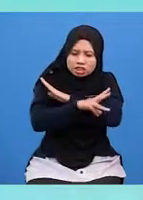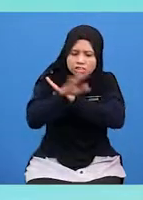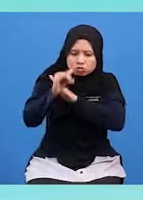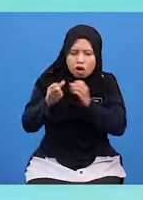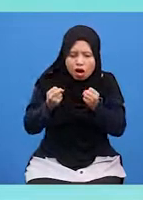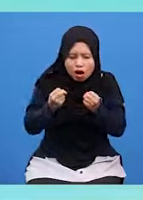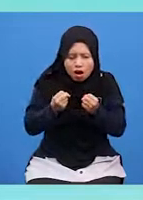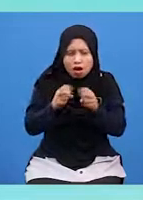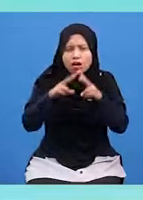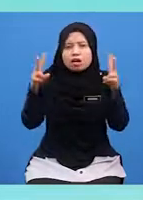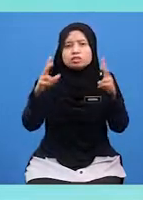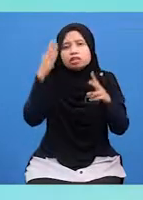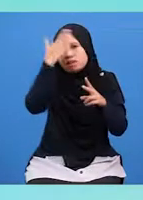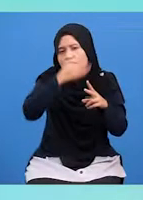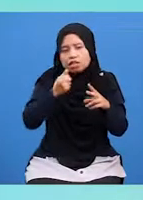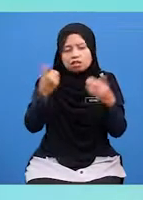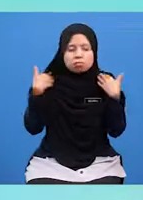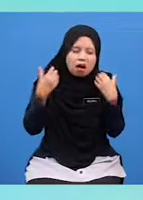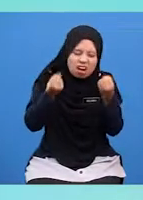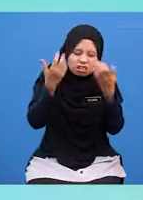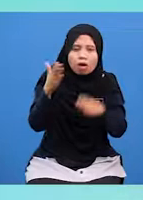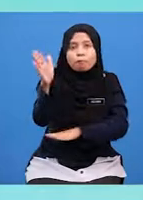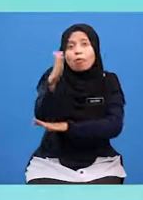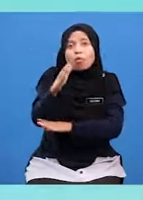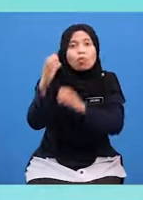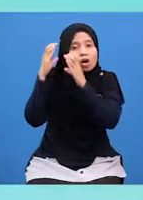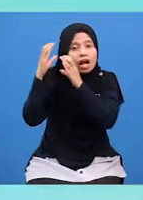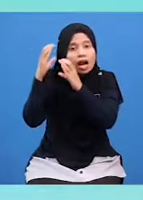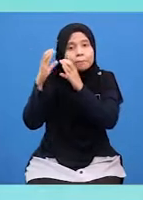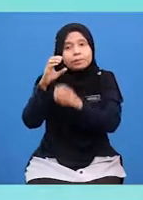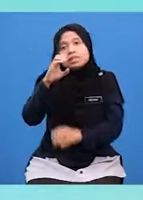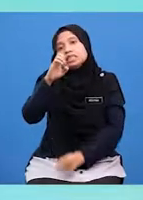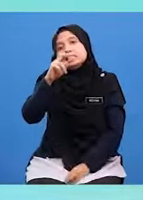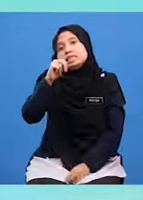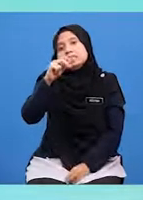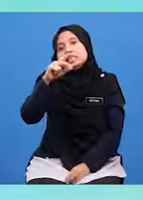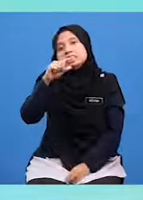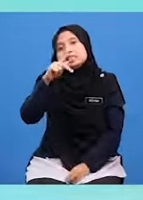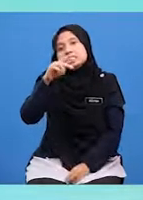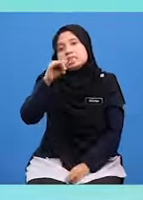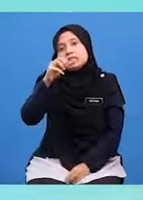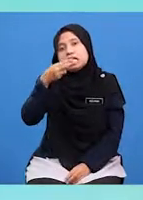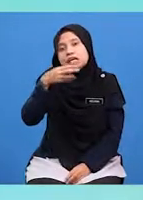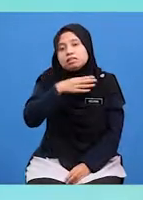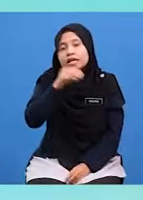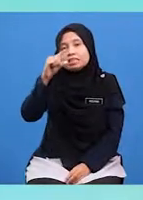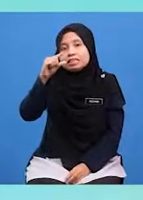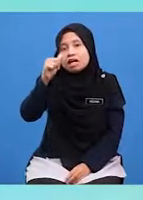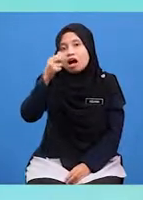subur dan dipenuhi dengan pokok kelapa, cengkeh dan gahar.